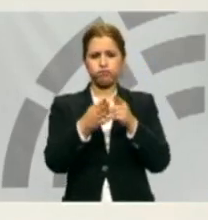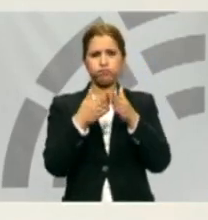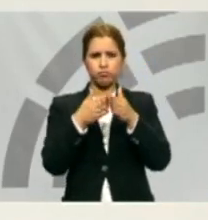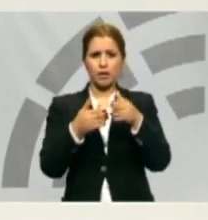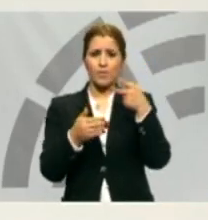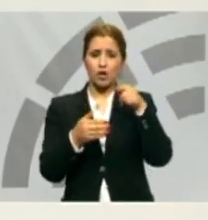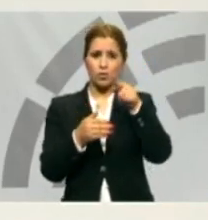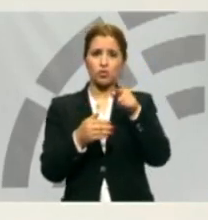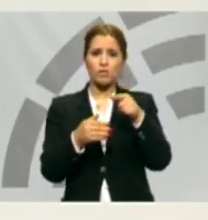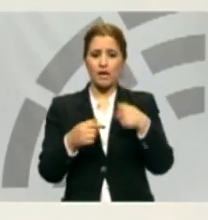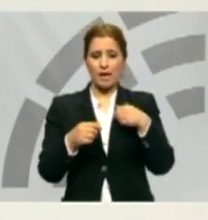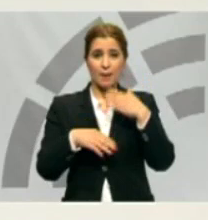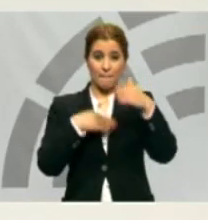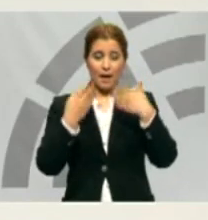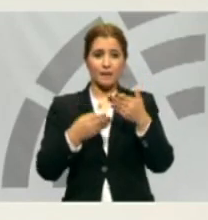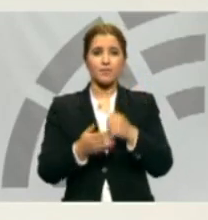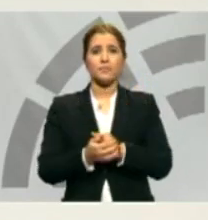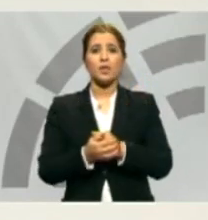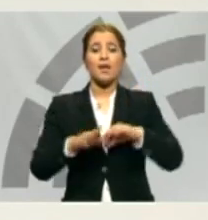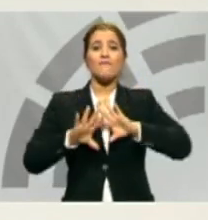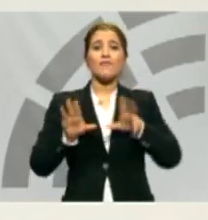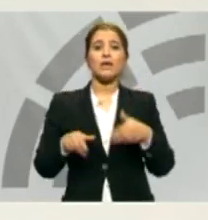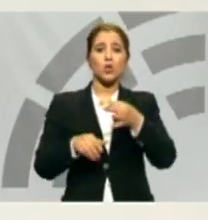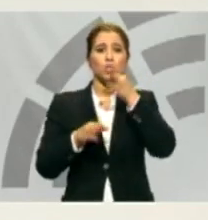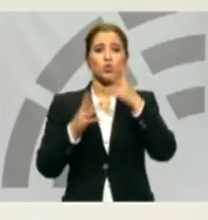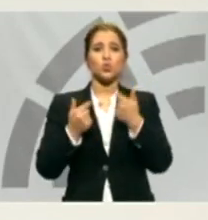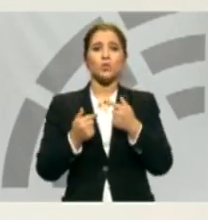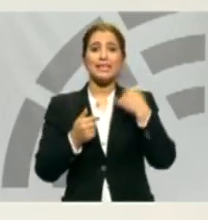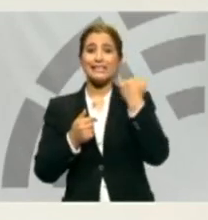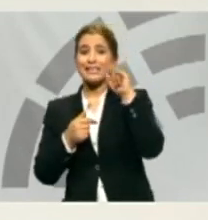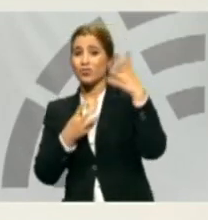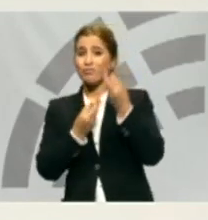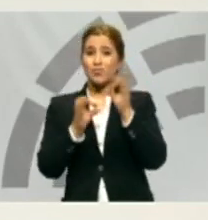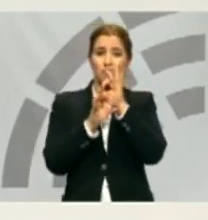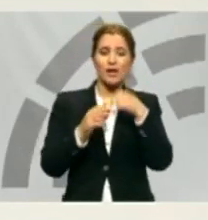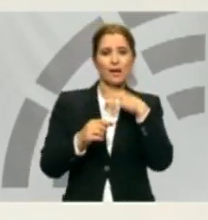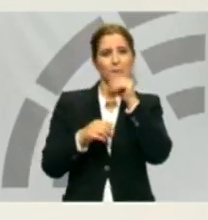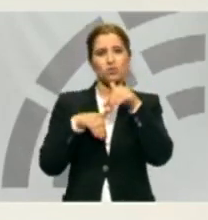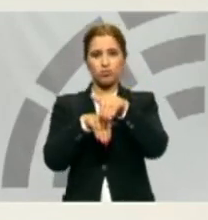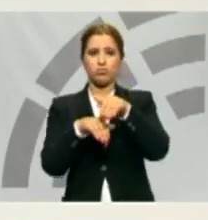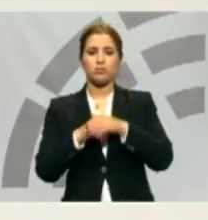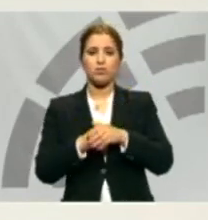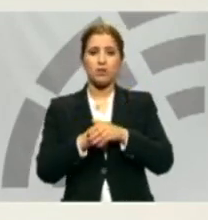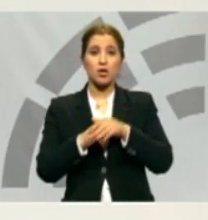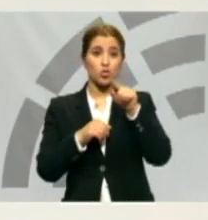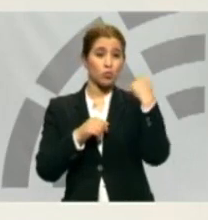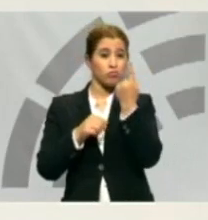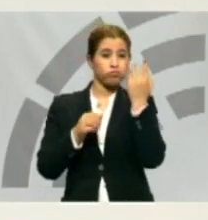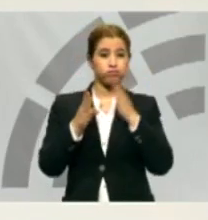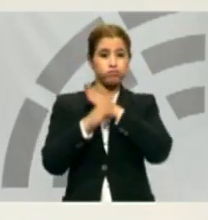من خلال دوره كان نائب شعب وفي الاخره نقول ليش بيكم ما لناش بنعمل شيء ساهموا